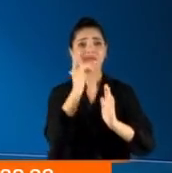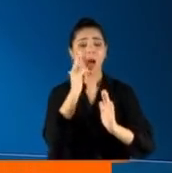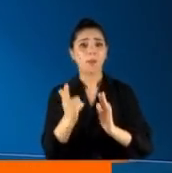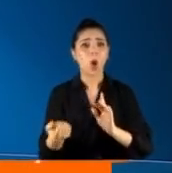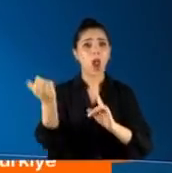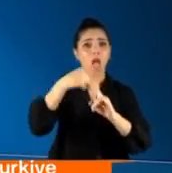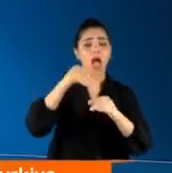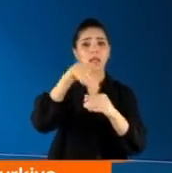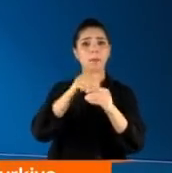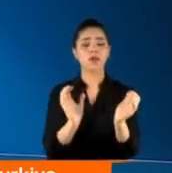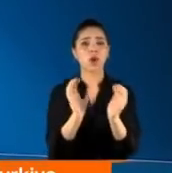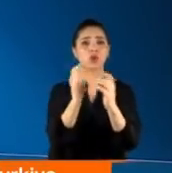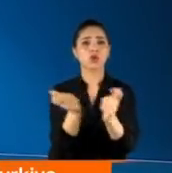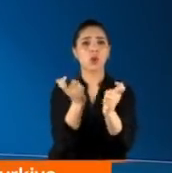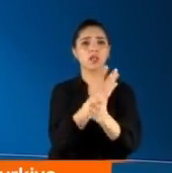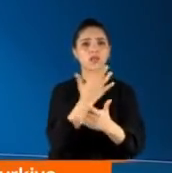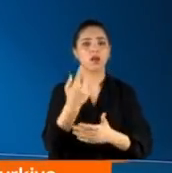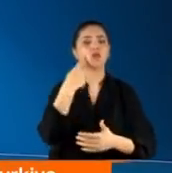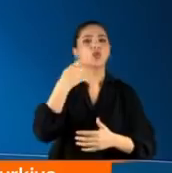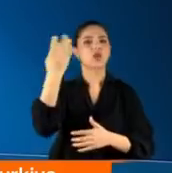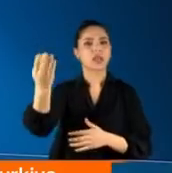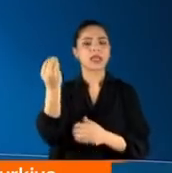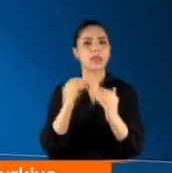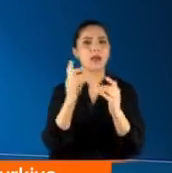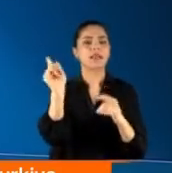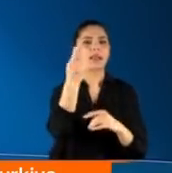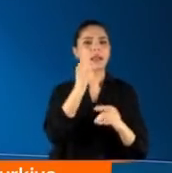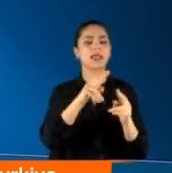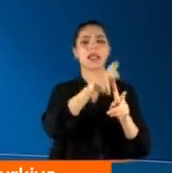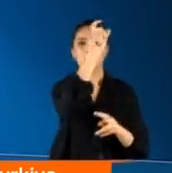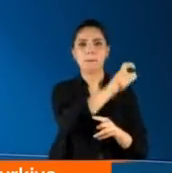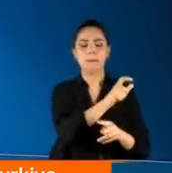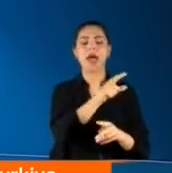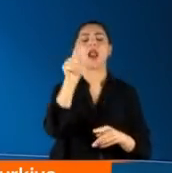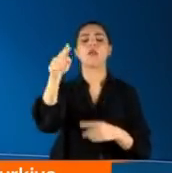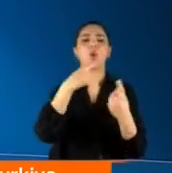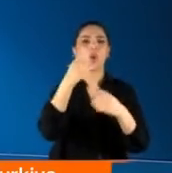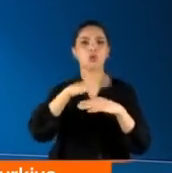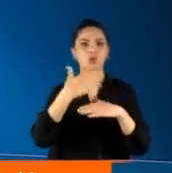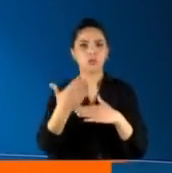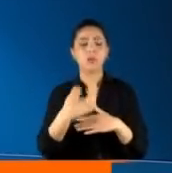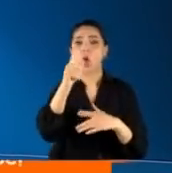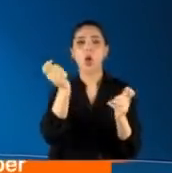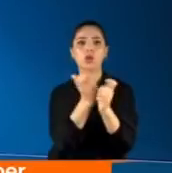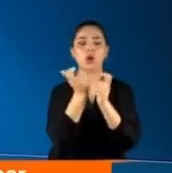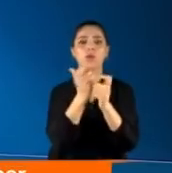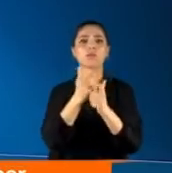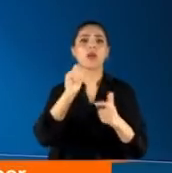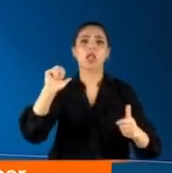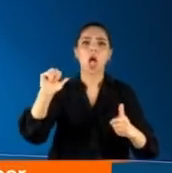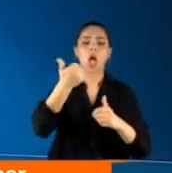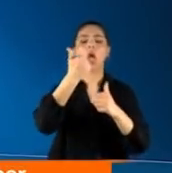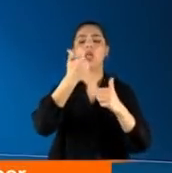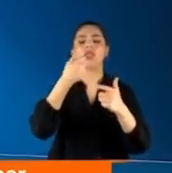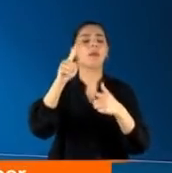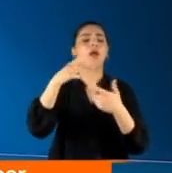mecliste grup toplantıları vardı. Cumhurbaşkanı Erdoğan ve İYİ Parti lideri Akşener ard arda konuştular. Ve o toplantılardan öne çıkan çok fazla cümle